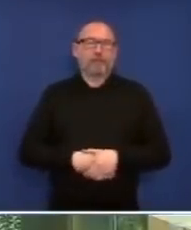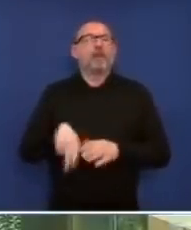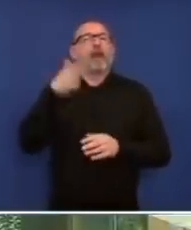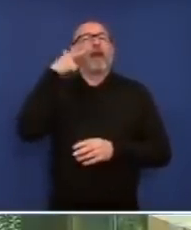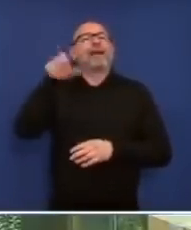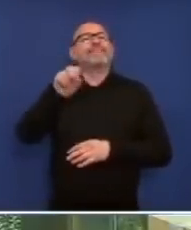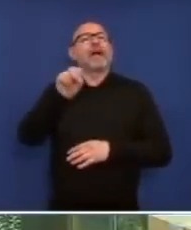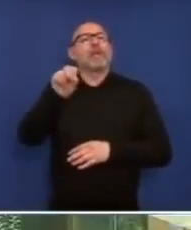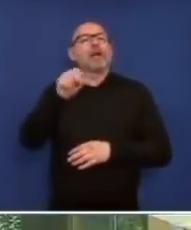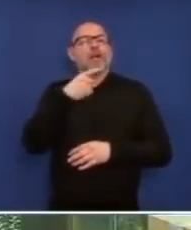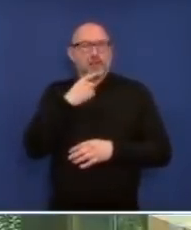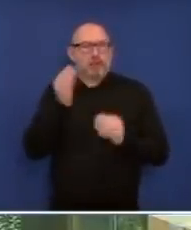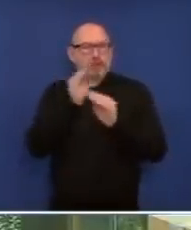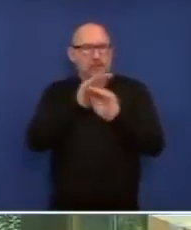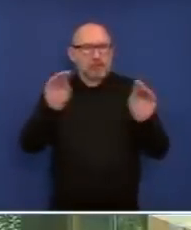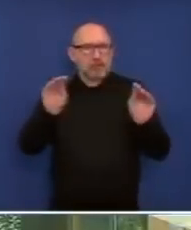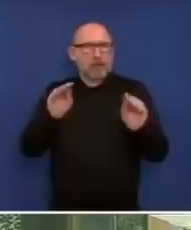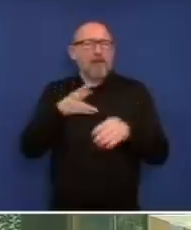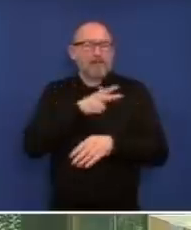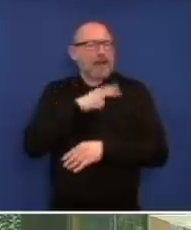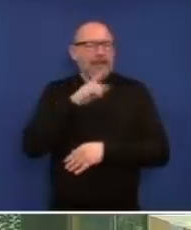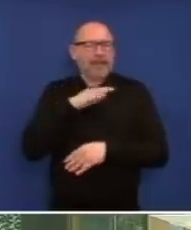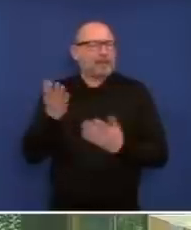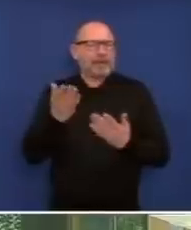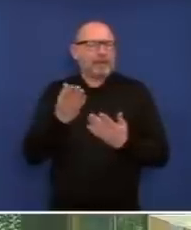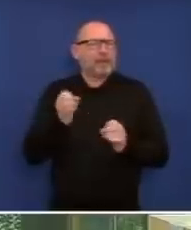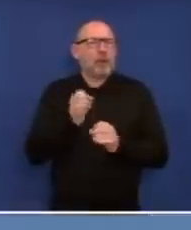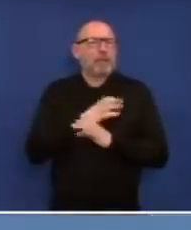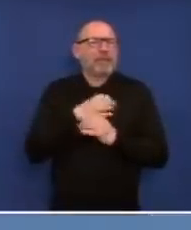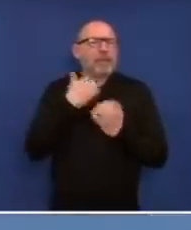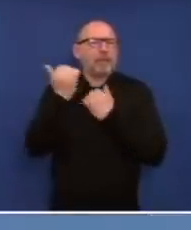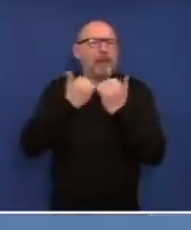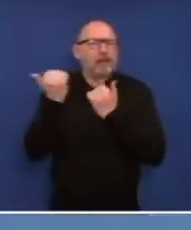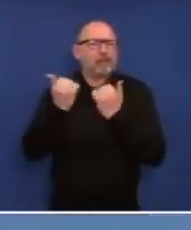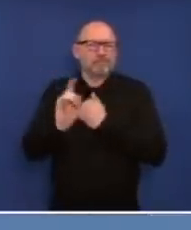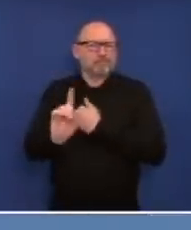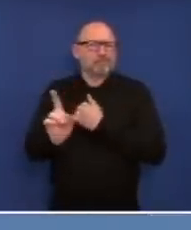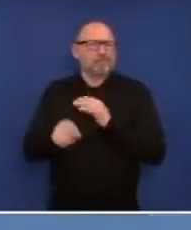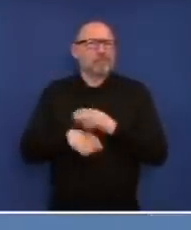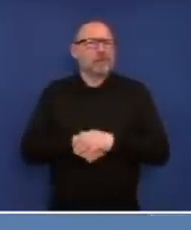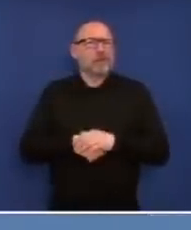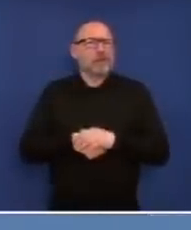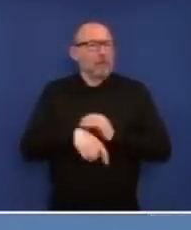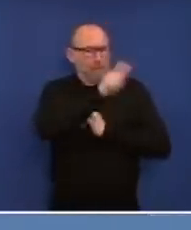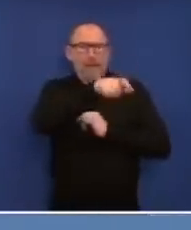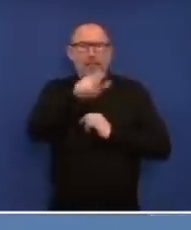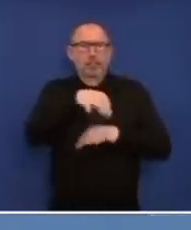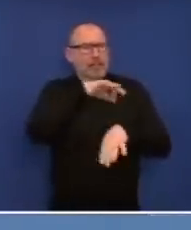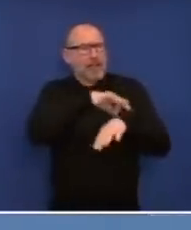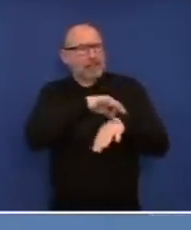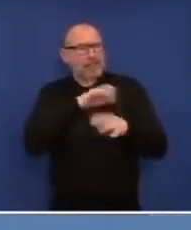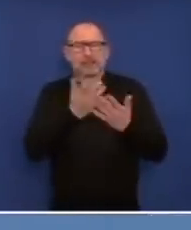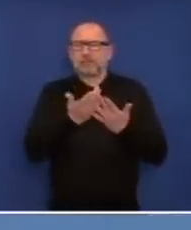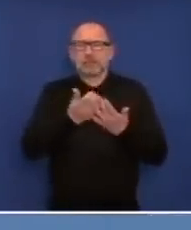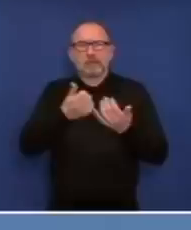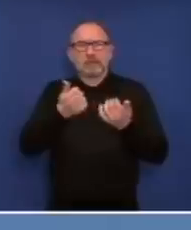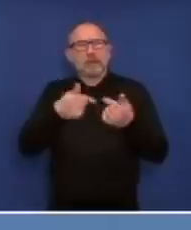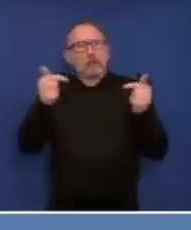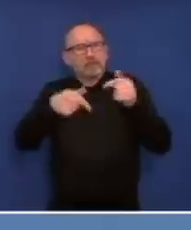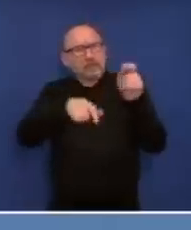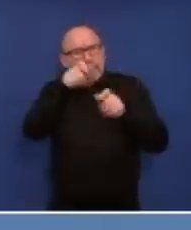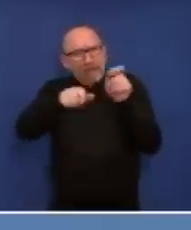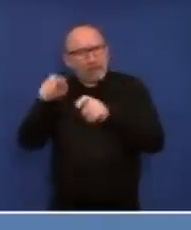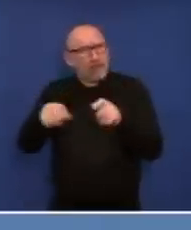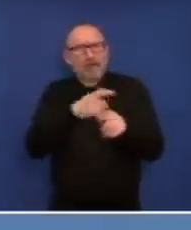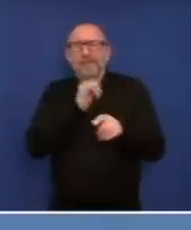Herr Reitschuster, es gab nicht nur Medienberichte, es gab glasklare Aussagen von Menschen, Ärzten wie auch Pflegepersonal, die